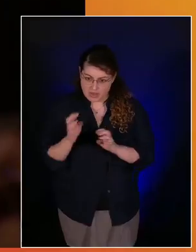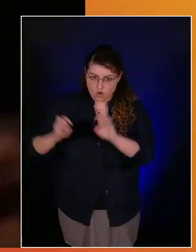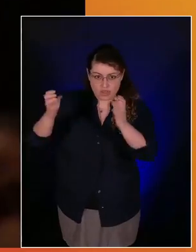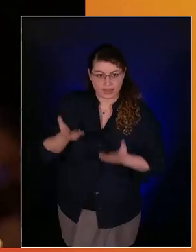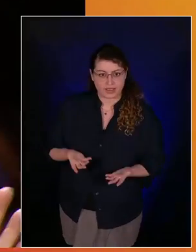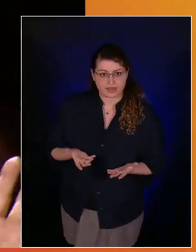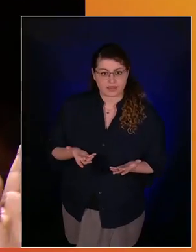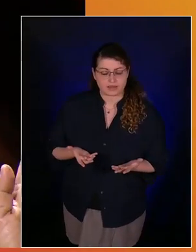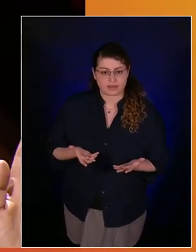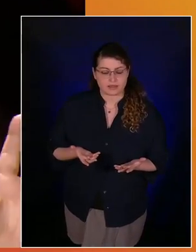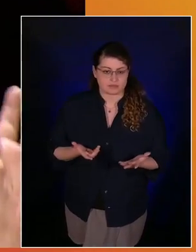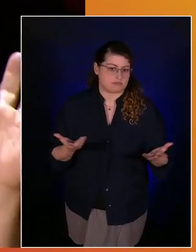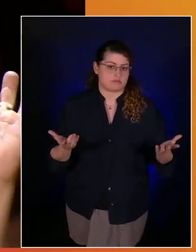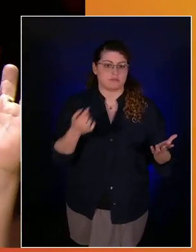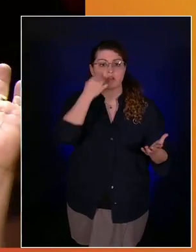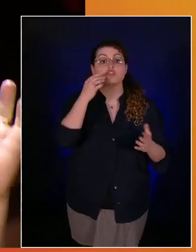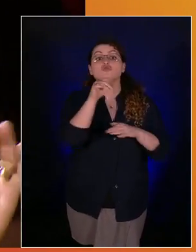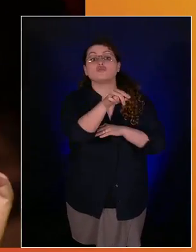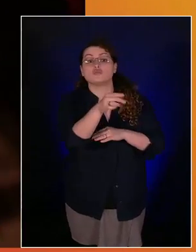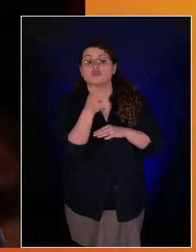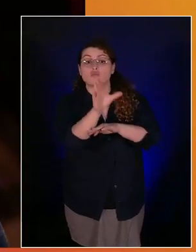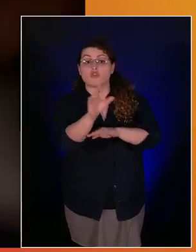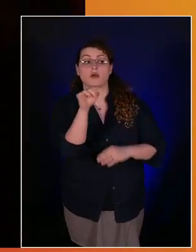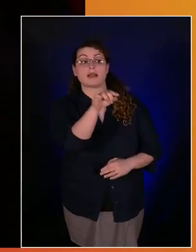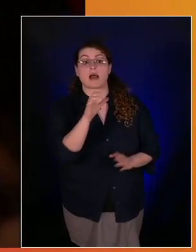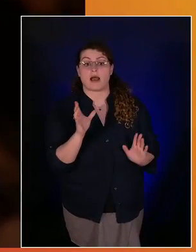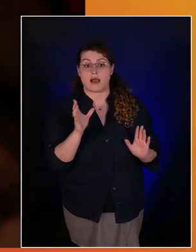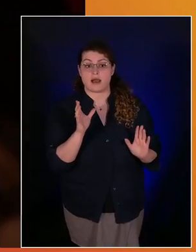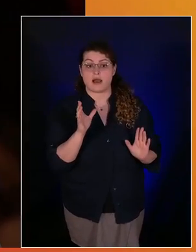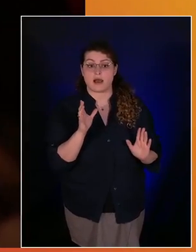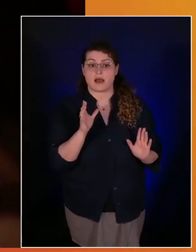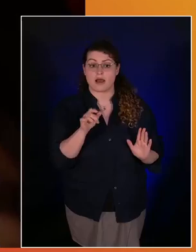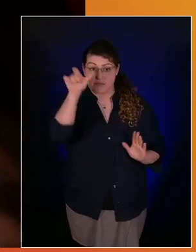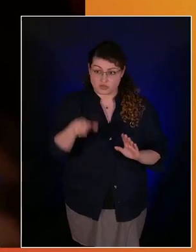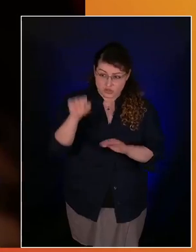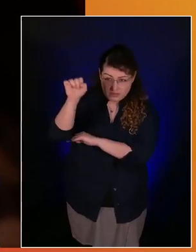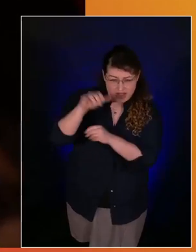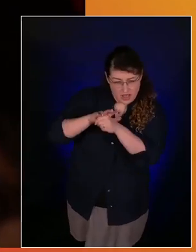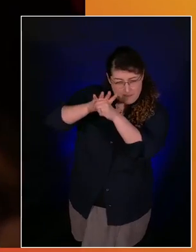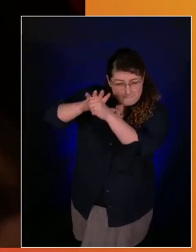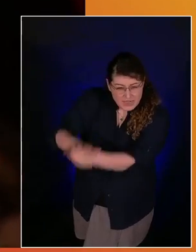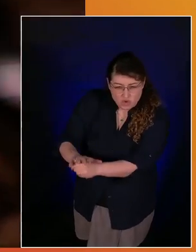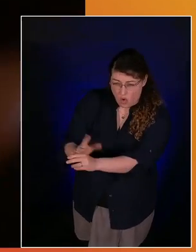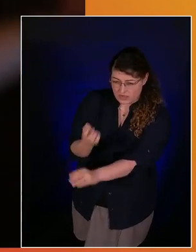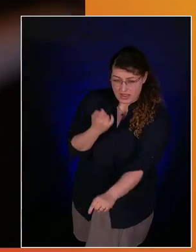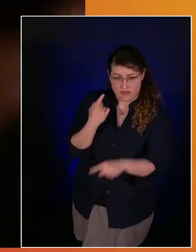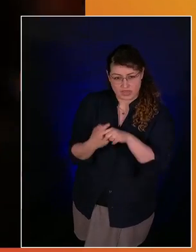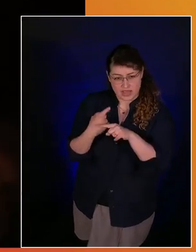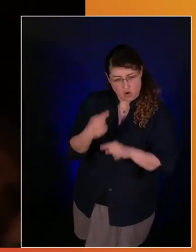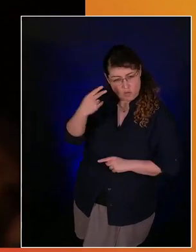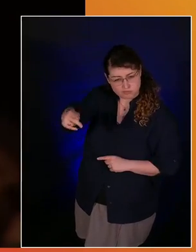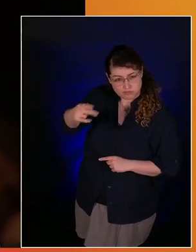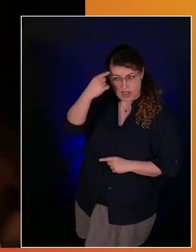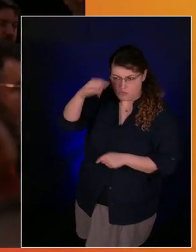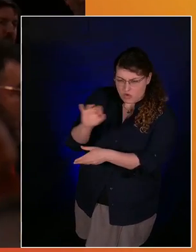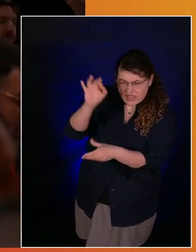montre le l'orientation là-bas ou qui subit des pressions de sa fédération pour des